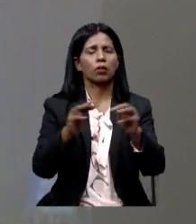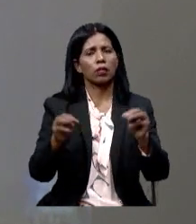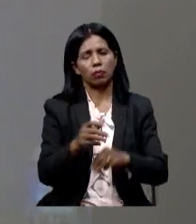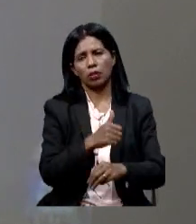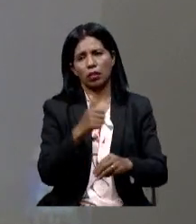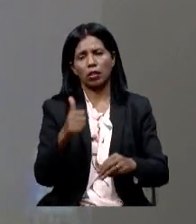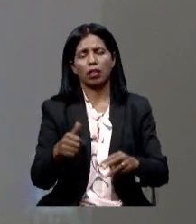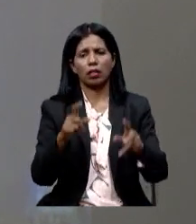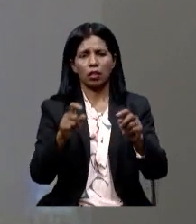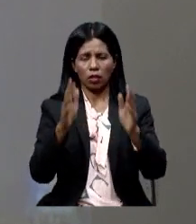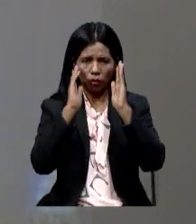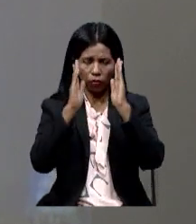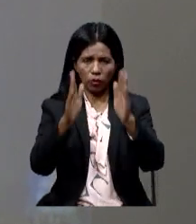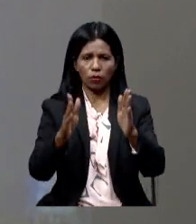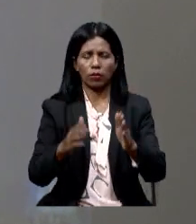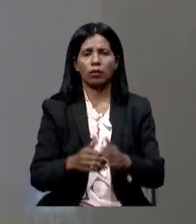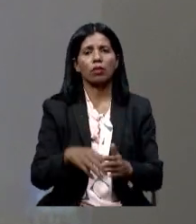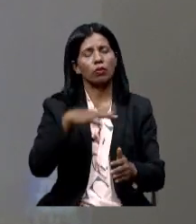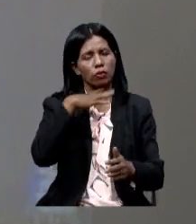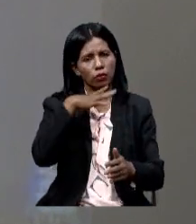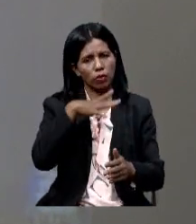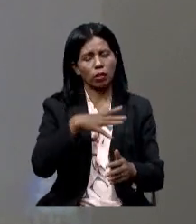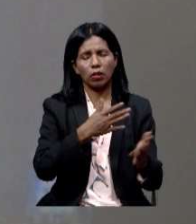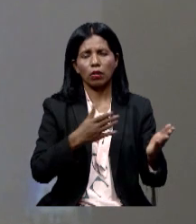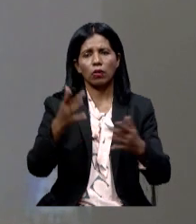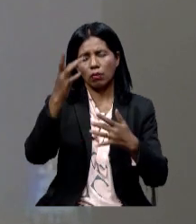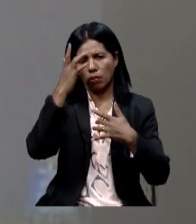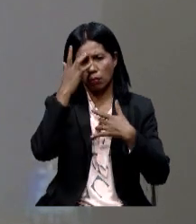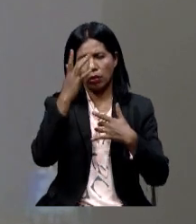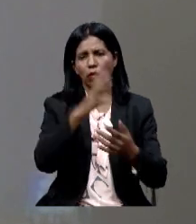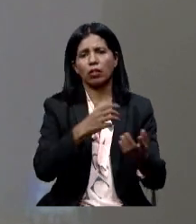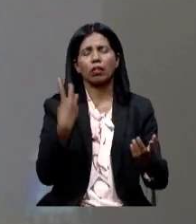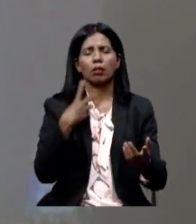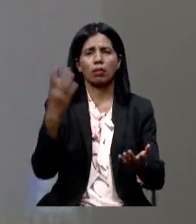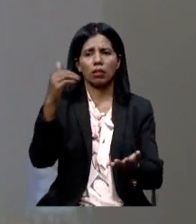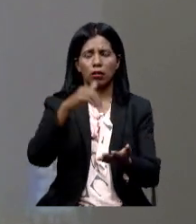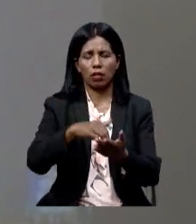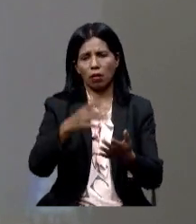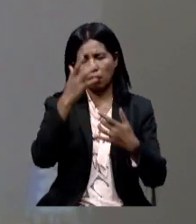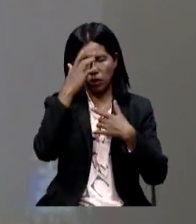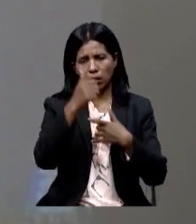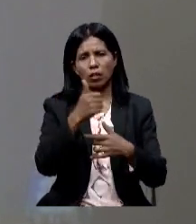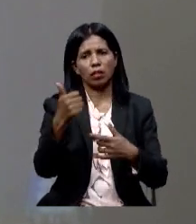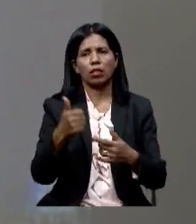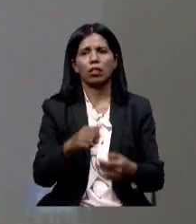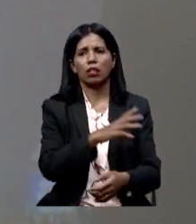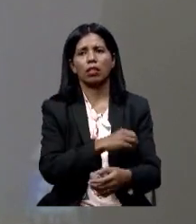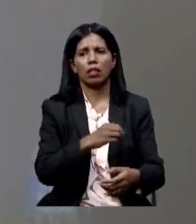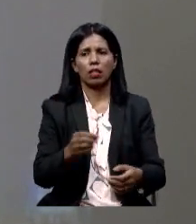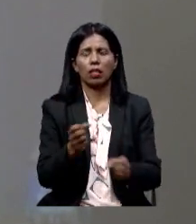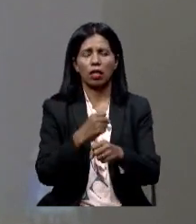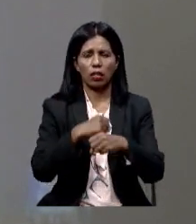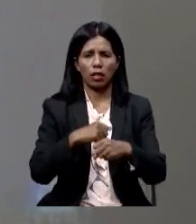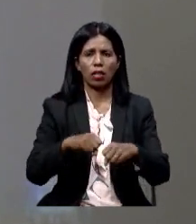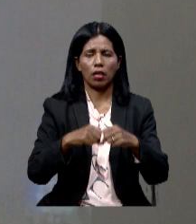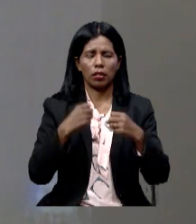para tik ting kita watin sang buat tidane. Lisu nia lori ona moras, ini pois ita pasunu tang di amen tatang moras ida seluk, tan pulisang bele istraka